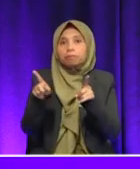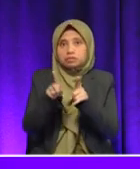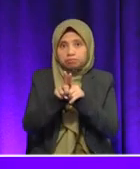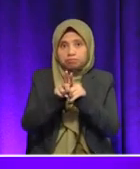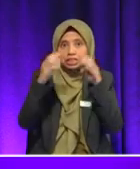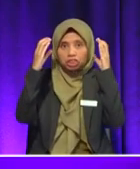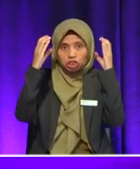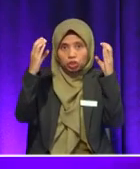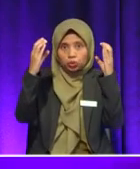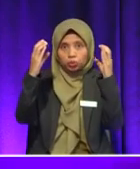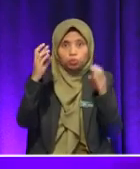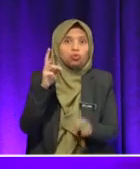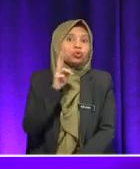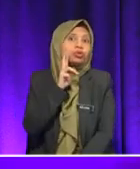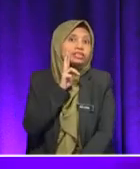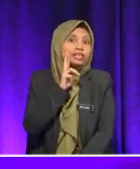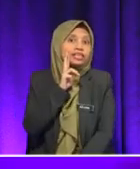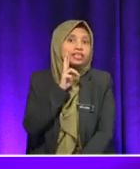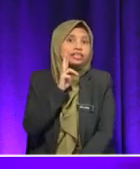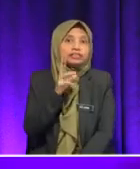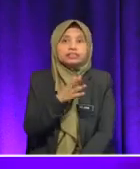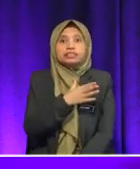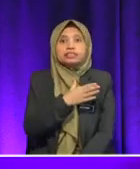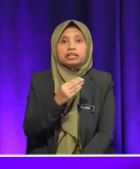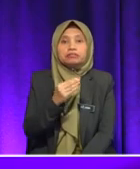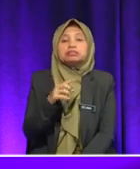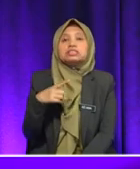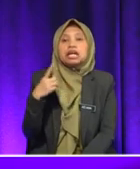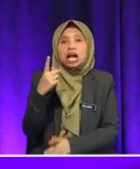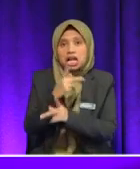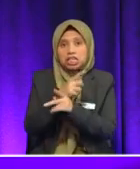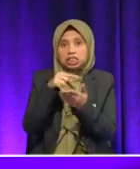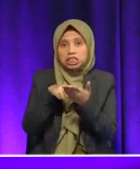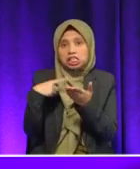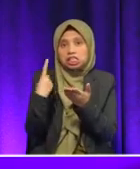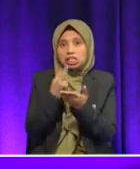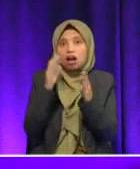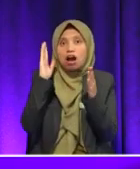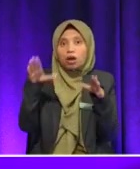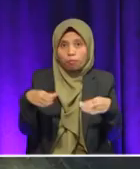masih lagi Cikgu russiani dan Cikgu kali ini kita akan membuat